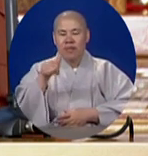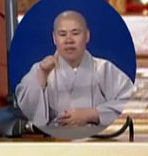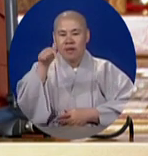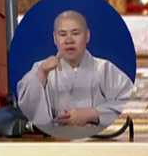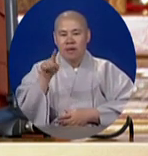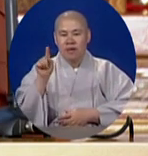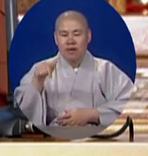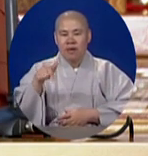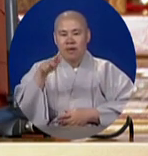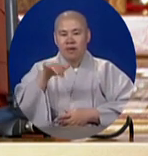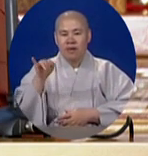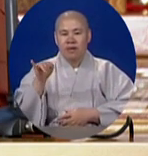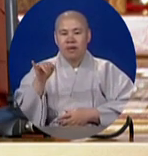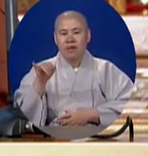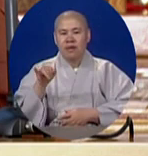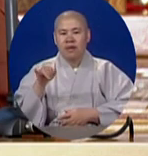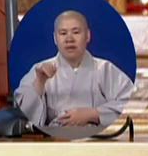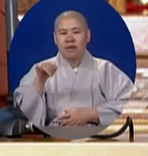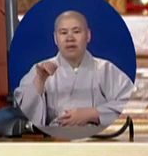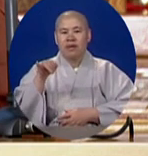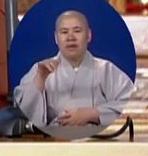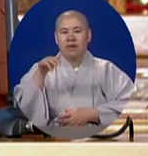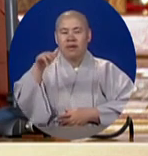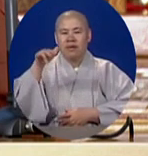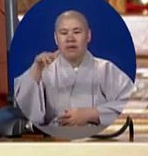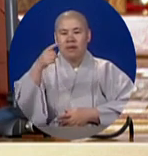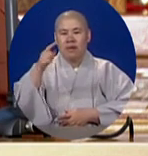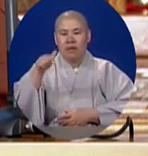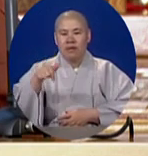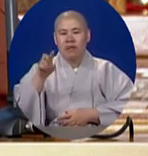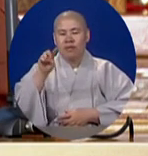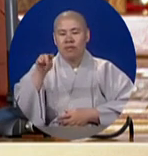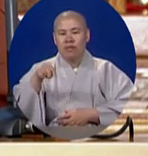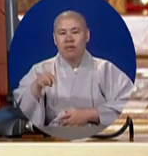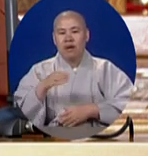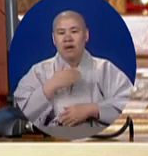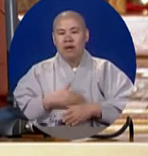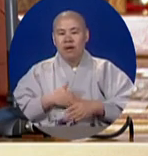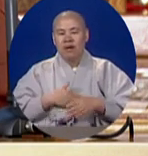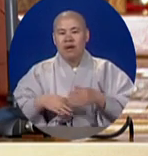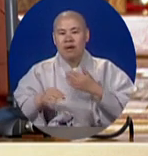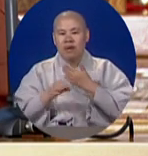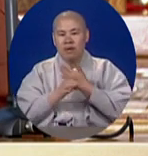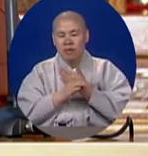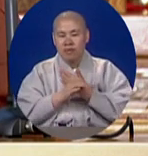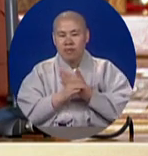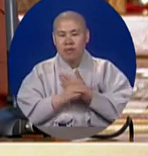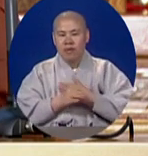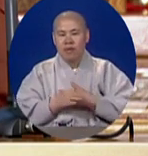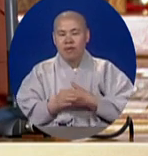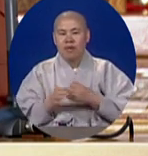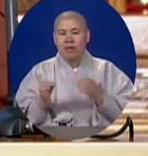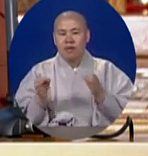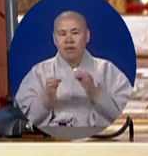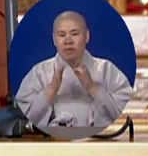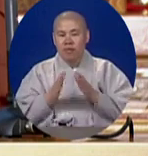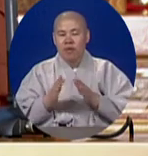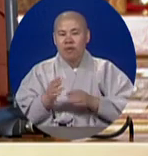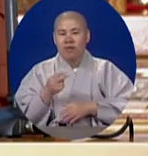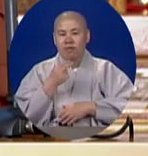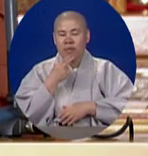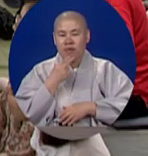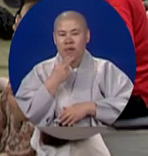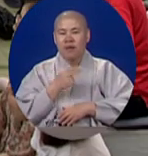각지하면 정문이라. 곧 알면 그 망상은 뿌리가 없는 거기 때문에 바로 없다.